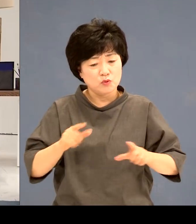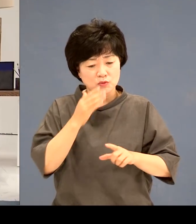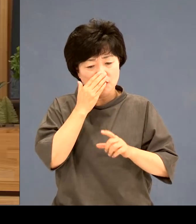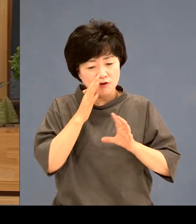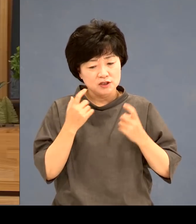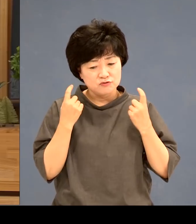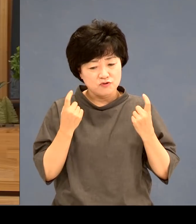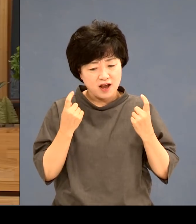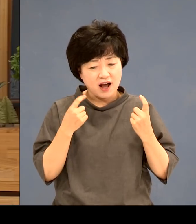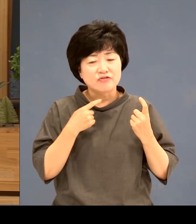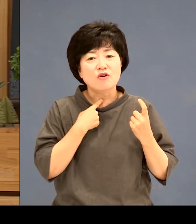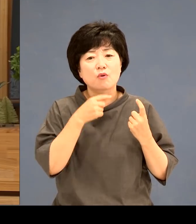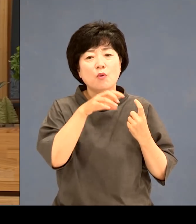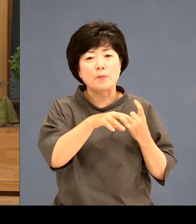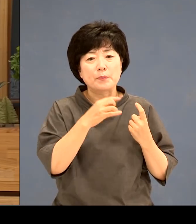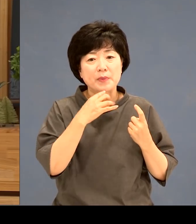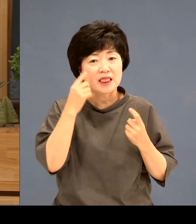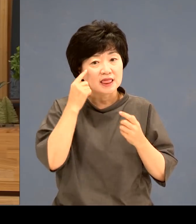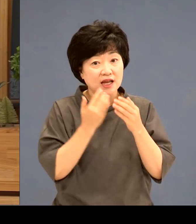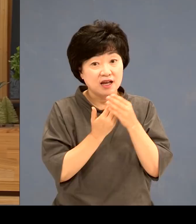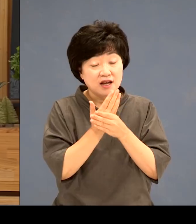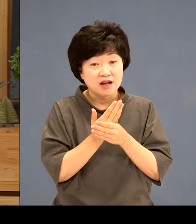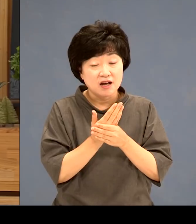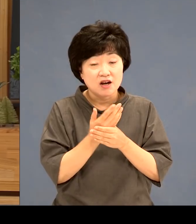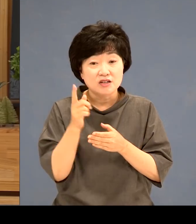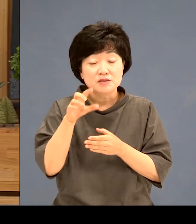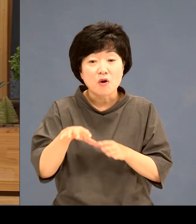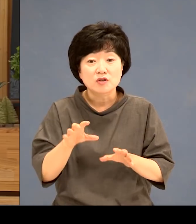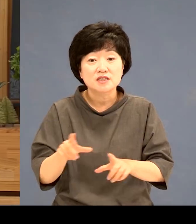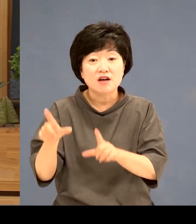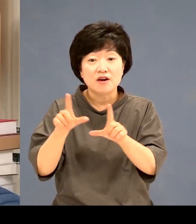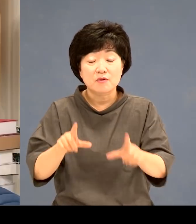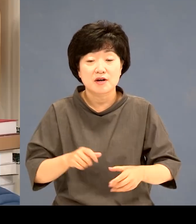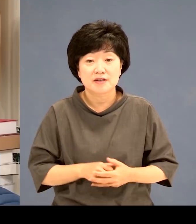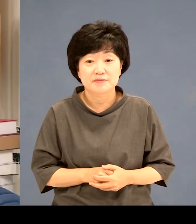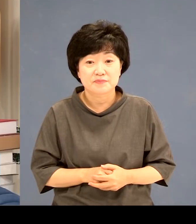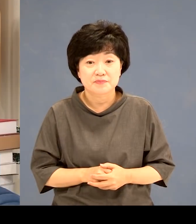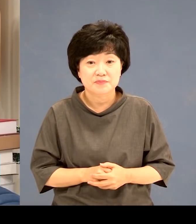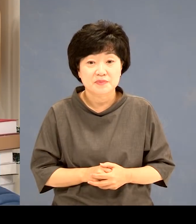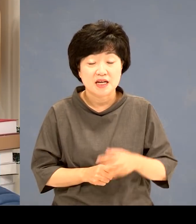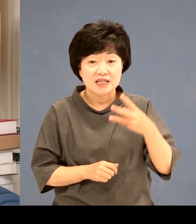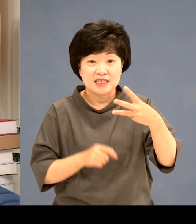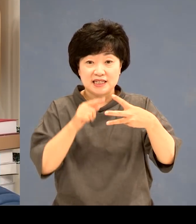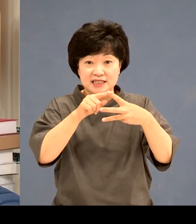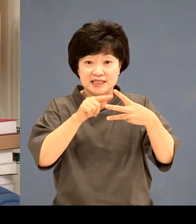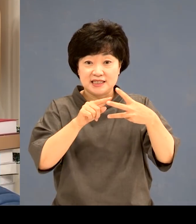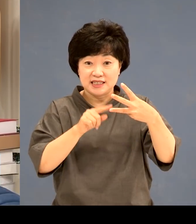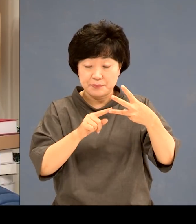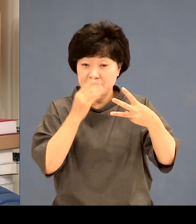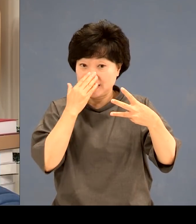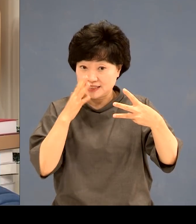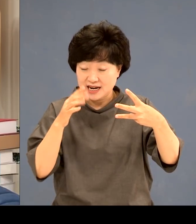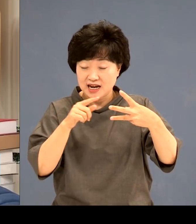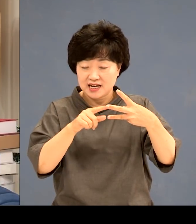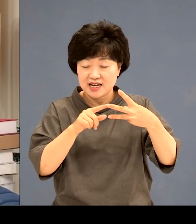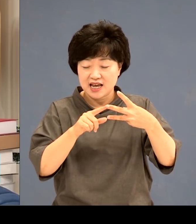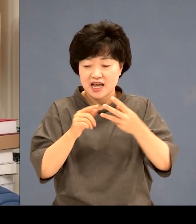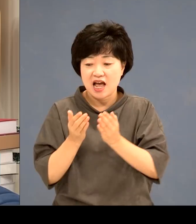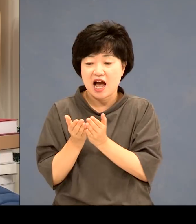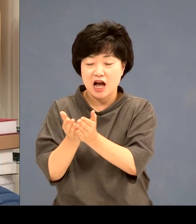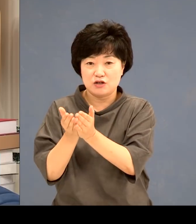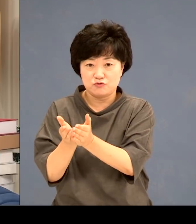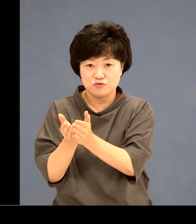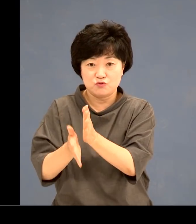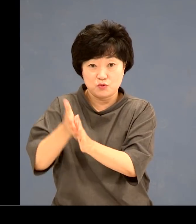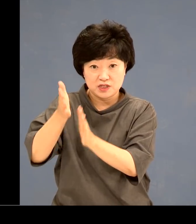곳에 계신가요? 저희는 보통 성지 순례만 이제 네. 떠오르게 되거든요. 네, 네. 근데 어떤 곳에서 생활하시나요? 그러니까 이스라엘의 이제 3대 항구 도시 중에 이제